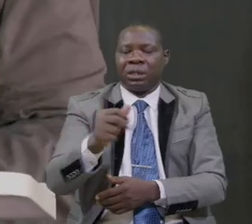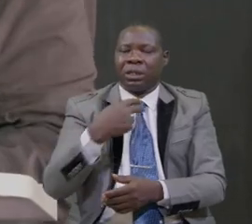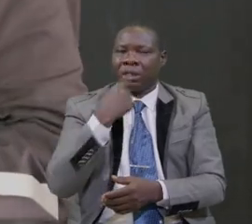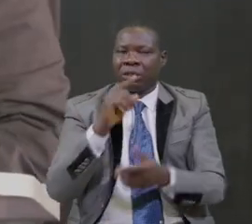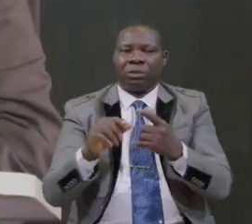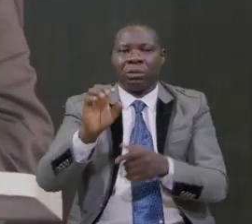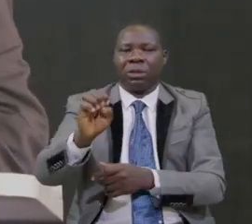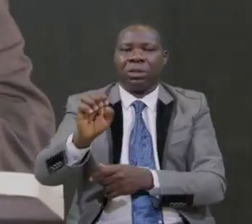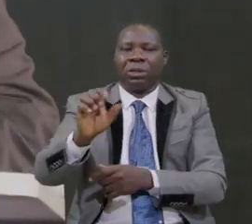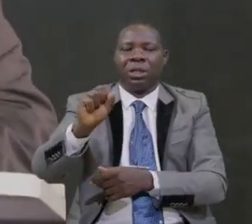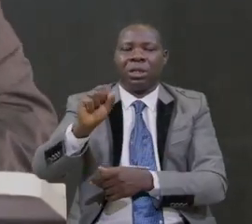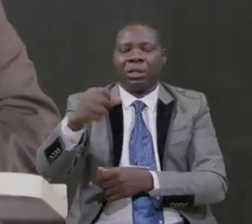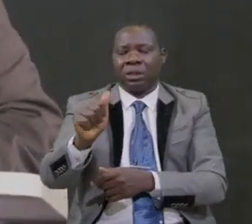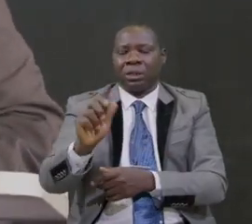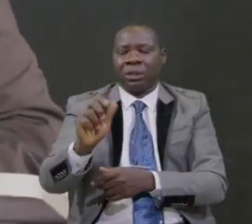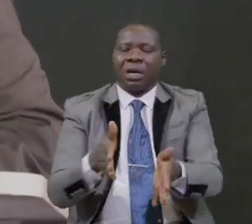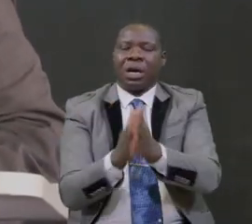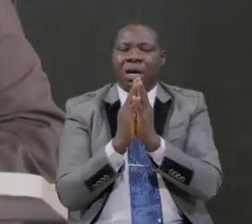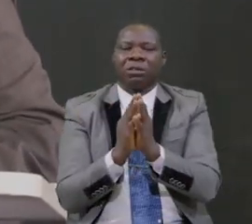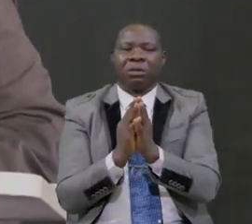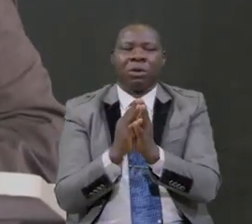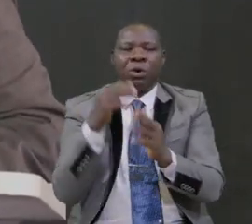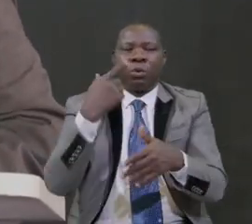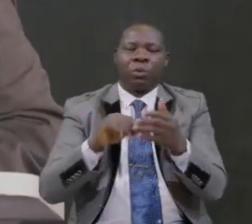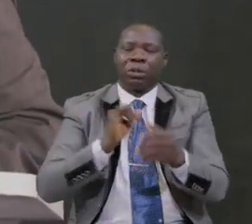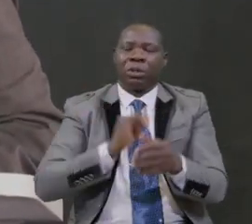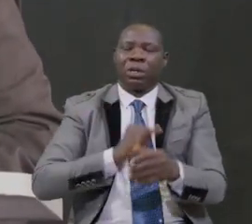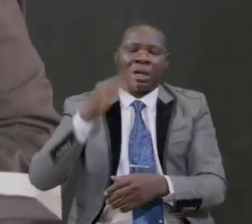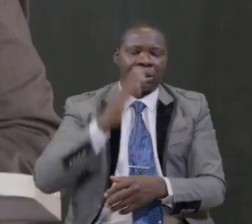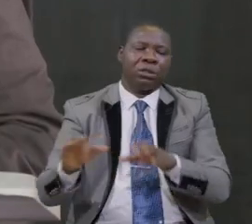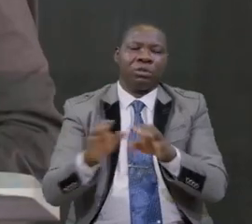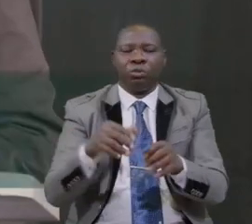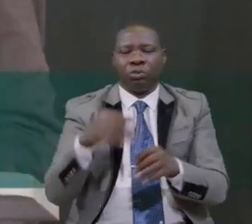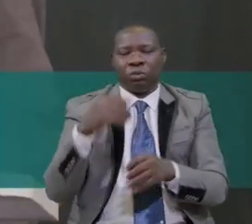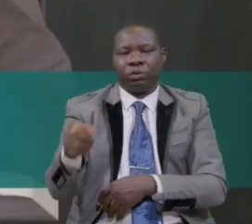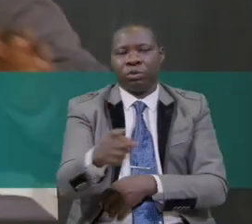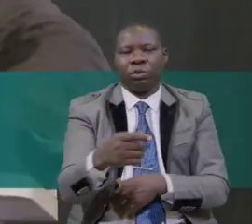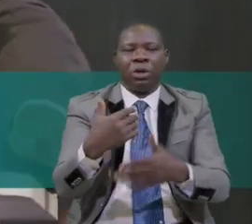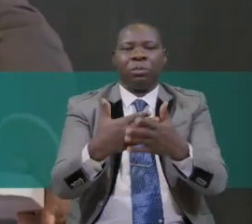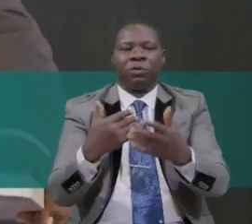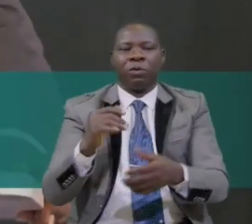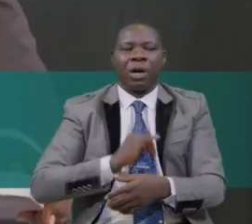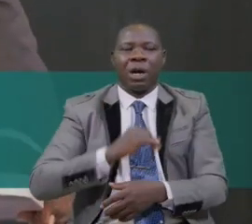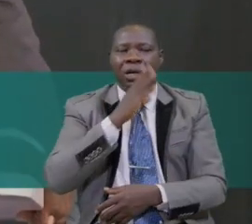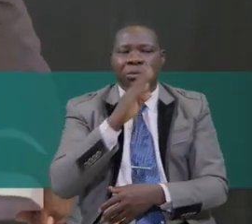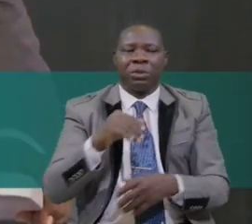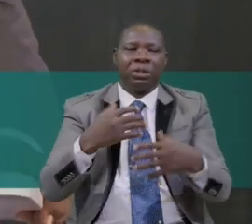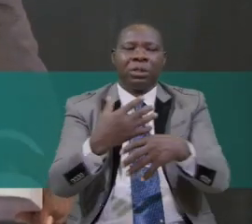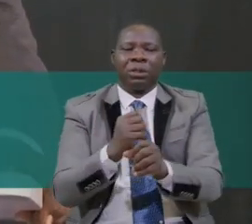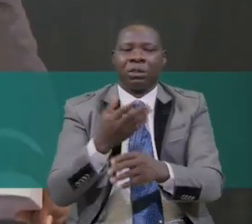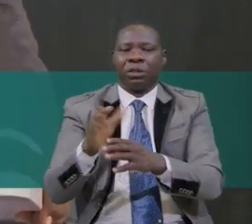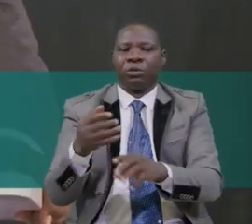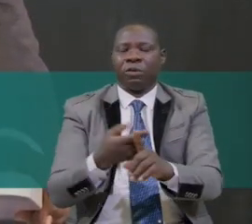demande ce que tu veux que je fasse pour toi avant que je sois enlevé d'avec